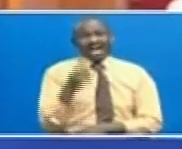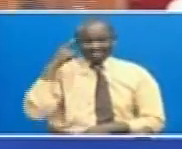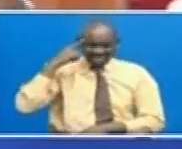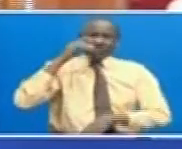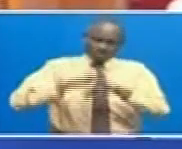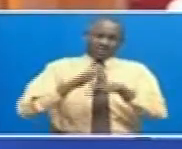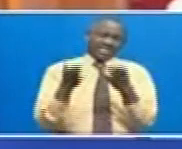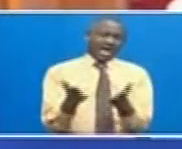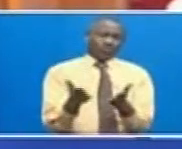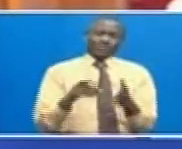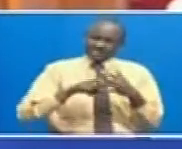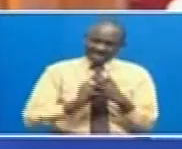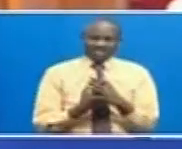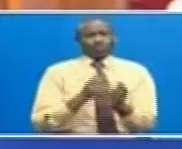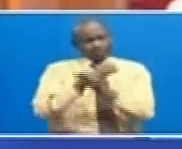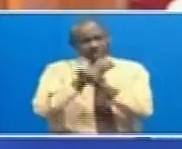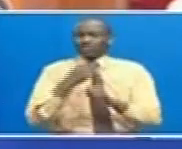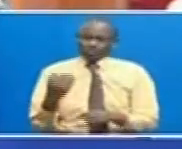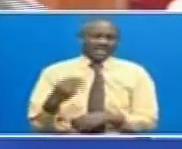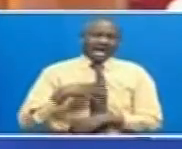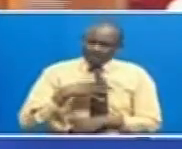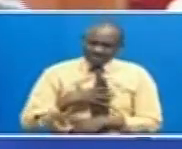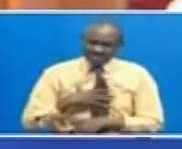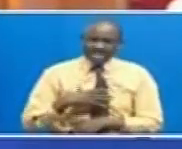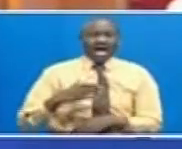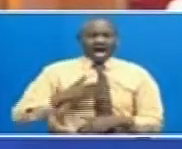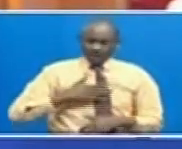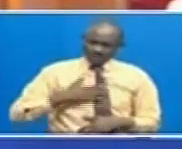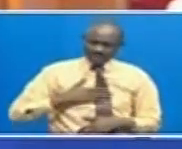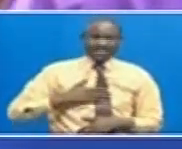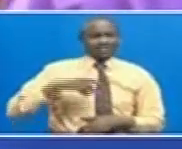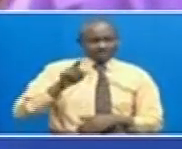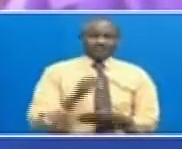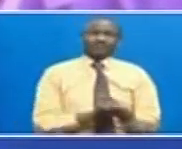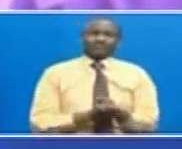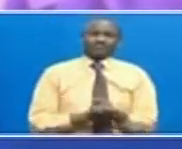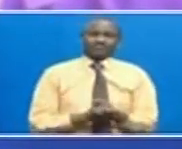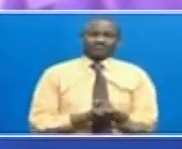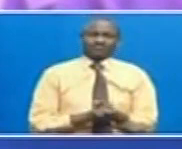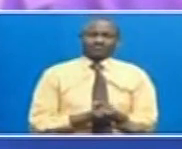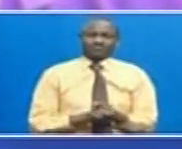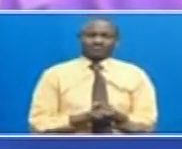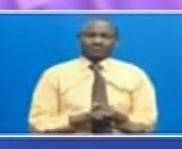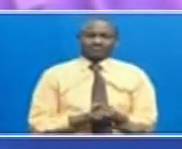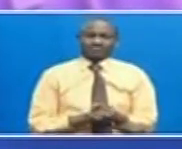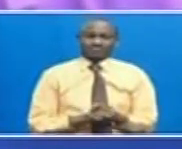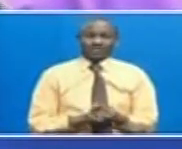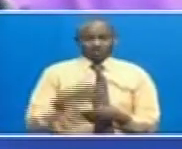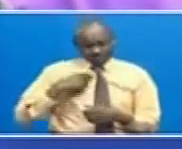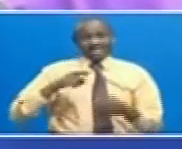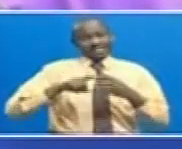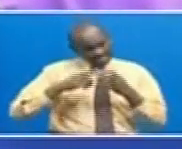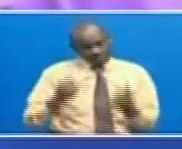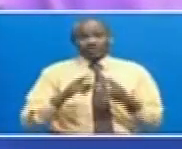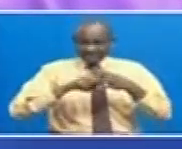start guarding our children, I would say selfishly. They have already started the journey